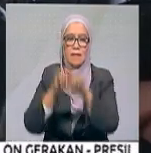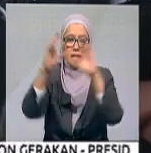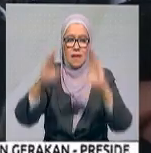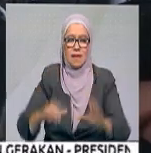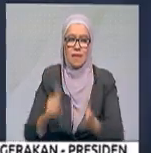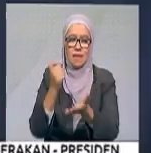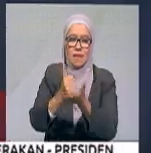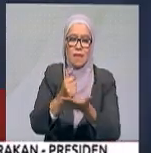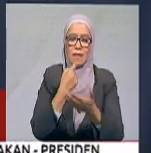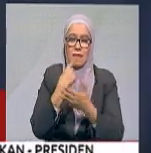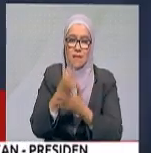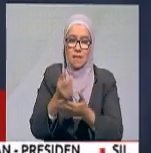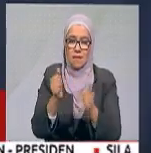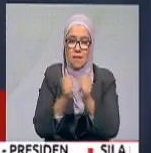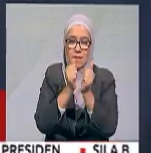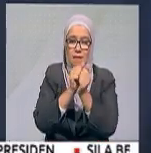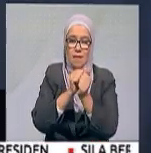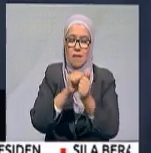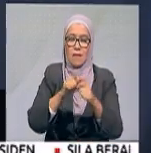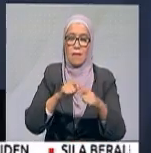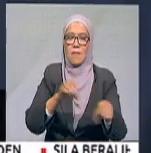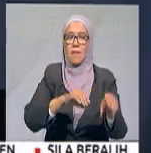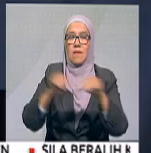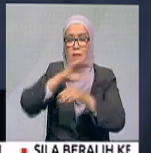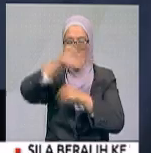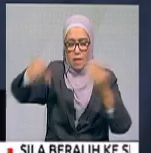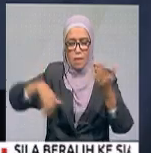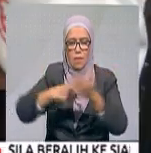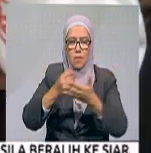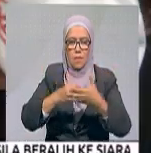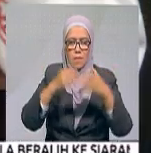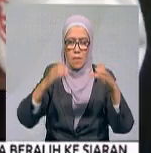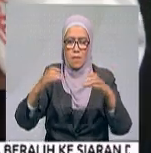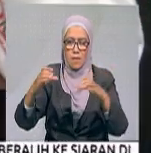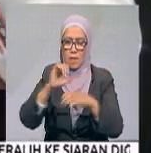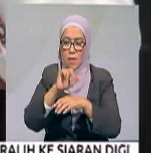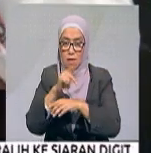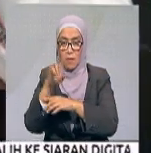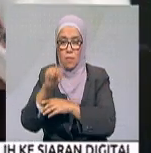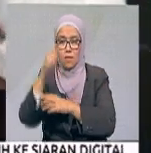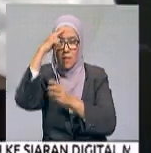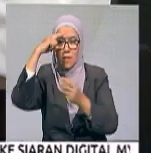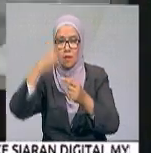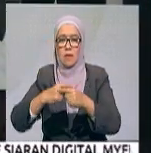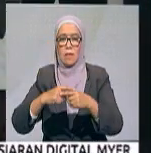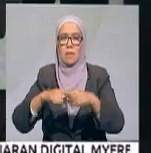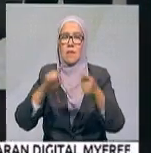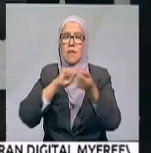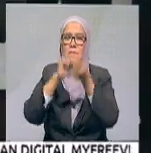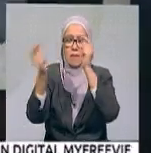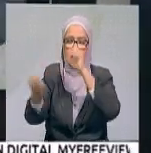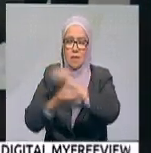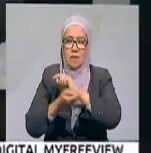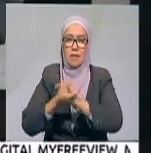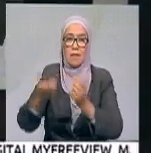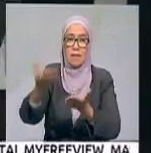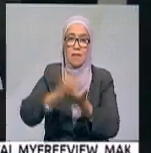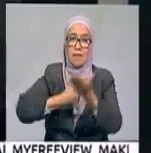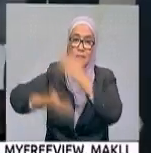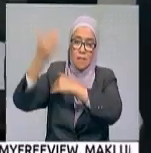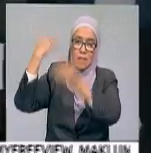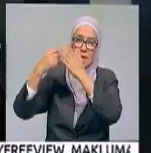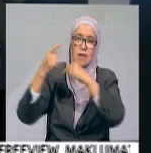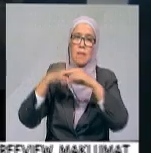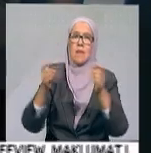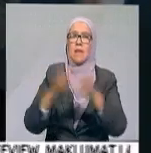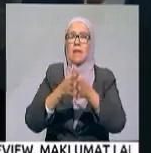Tambahnya, dengan memindahkan semua acuan stamping untuk menghasilkan alat ganti model terdahulu ke IQM, lebih banyak ruang akan